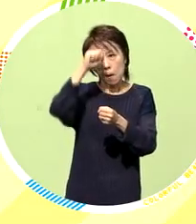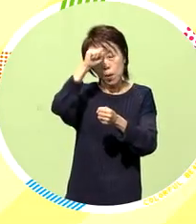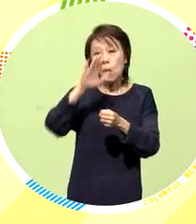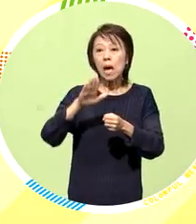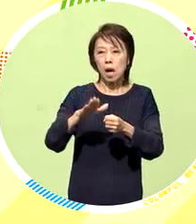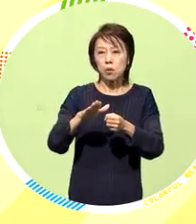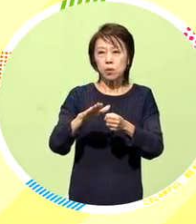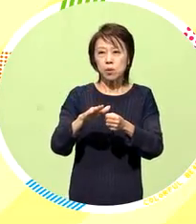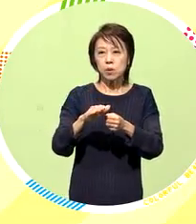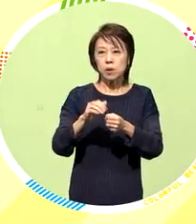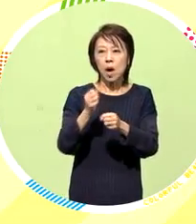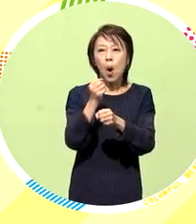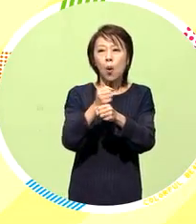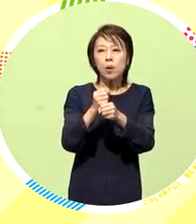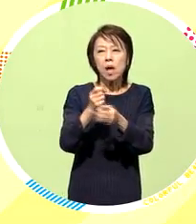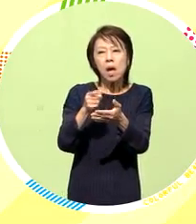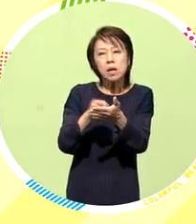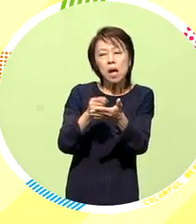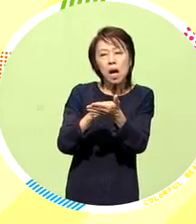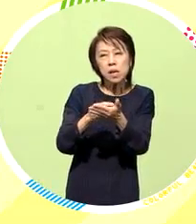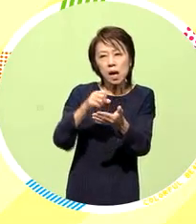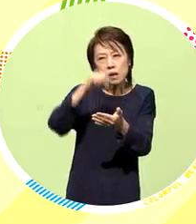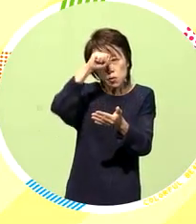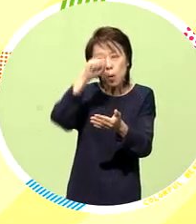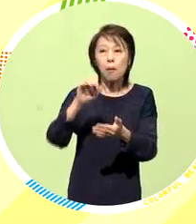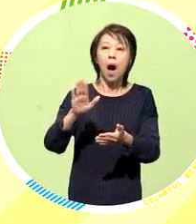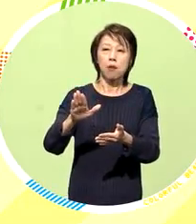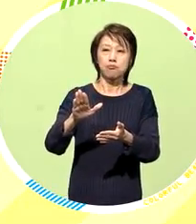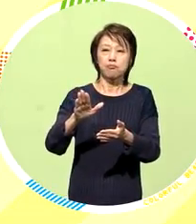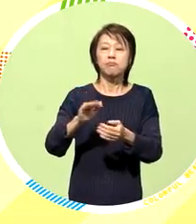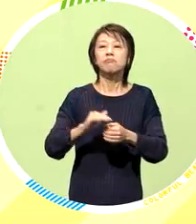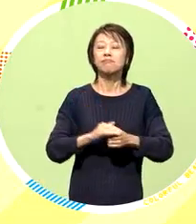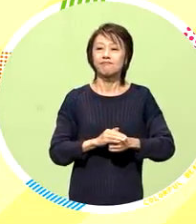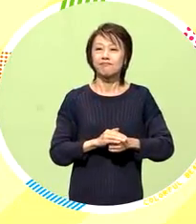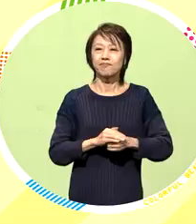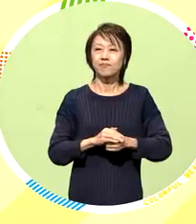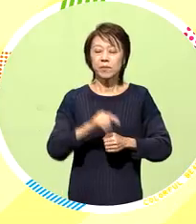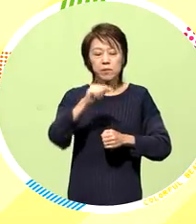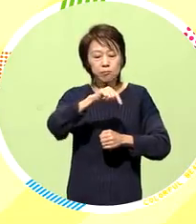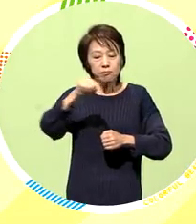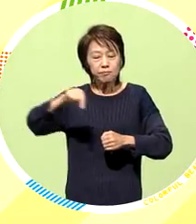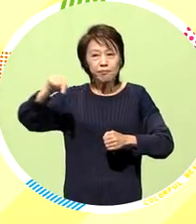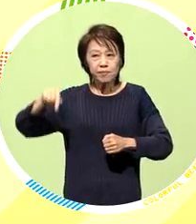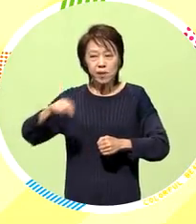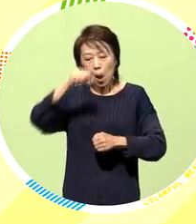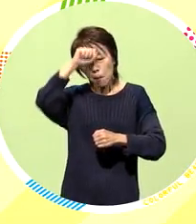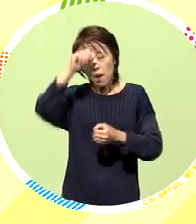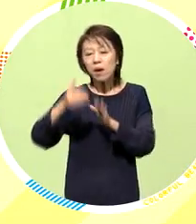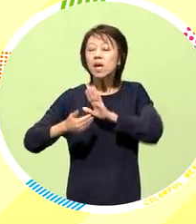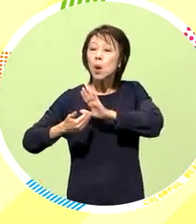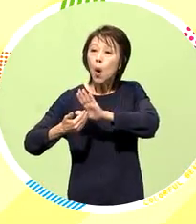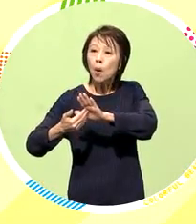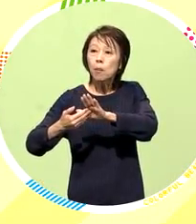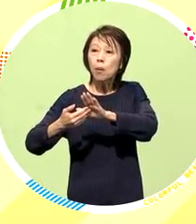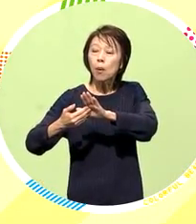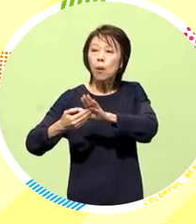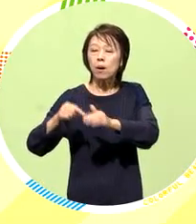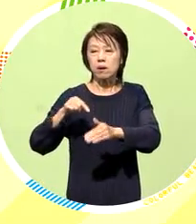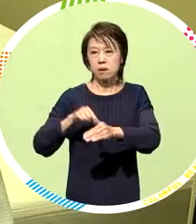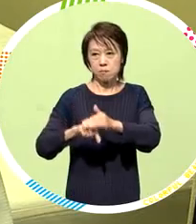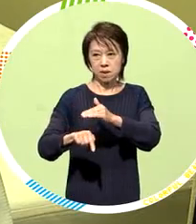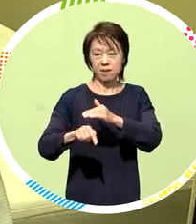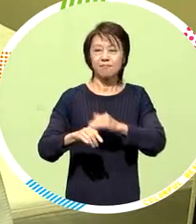であるとか偏見性脊椎症をhey骨粗しょう症の予防というようなところです